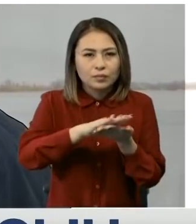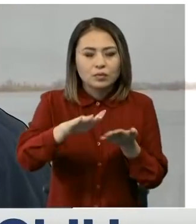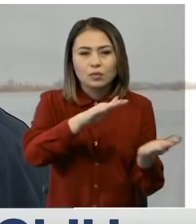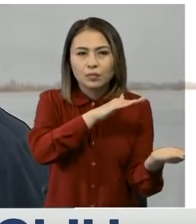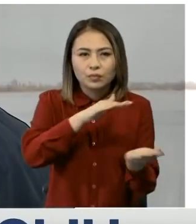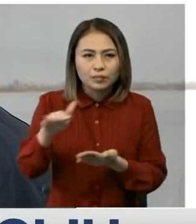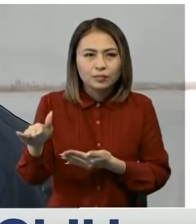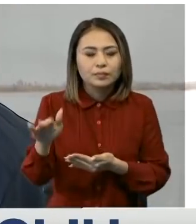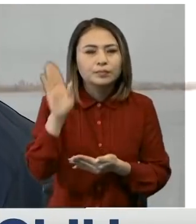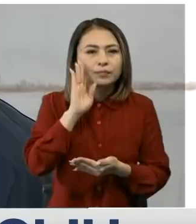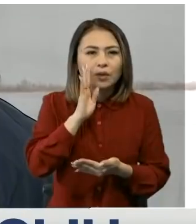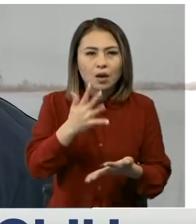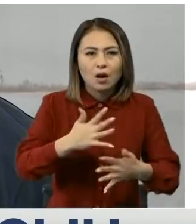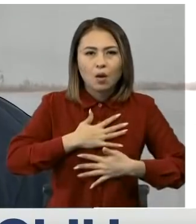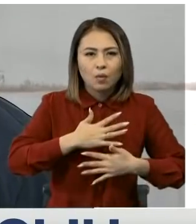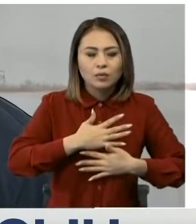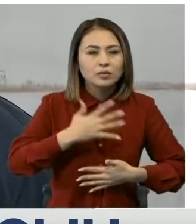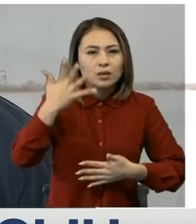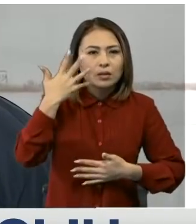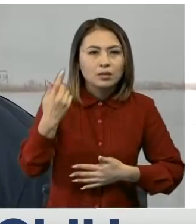астындағы ауасы